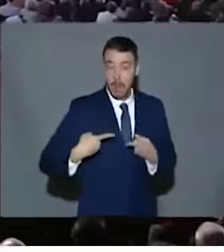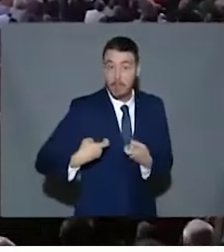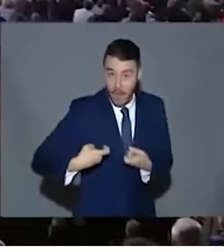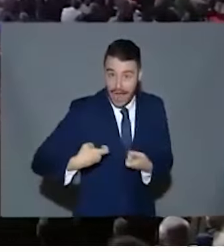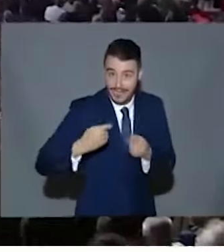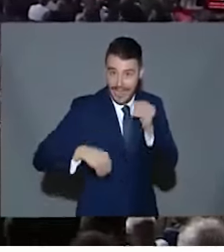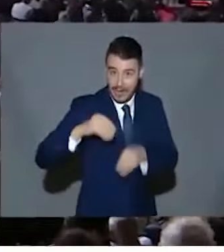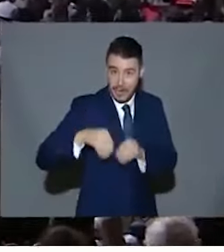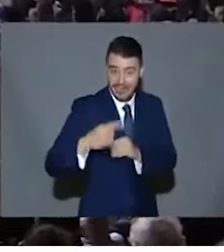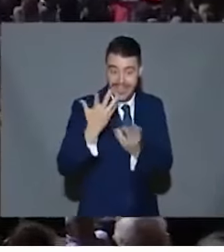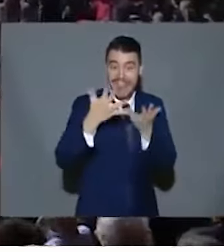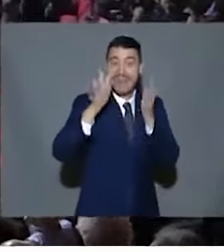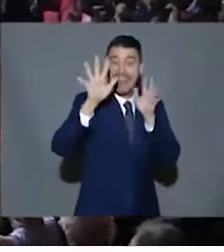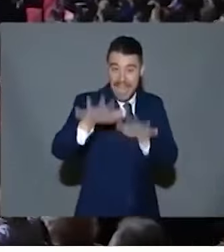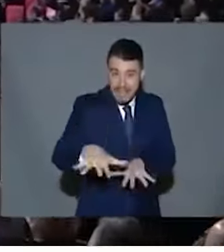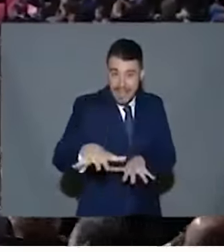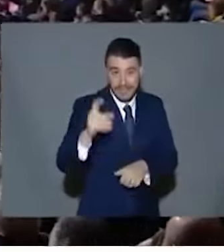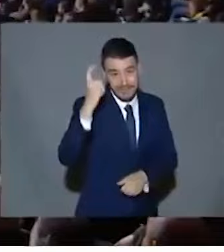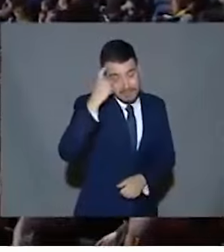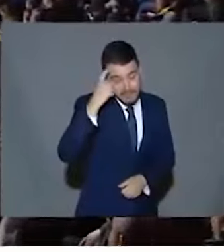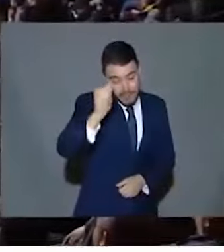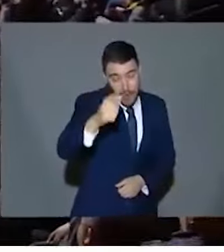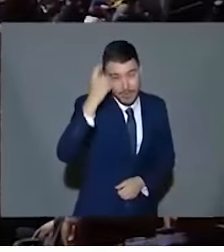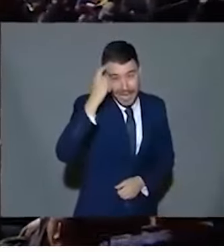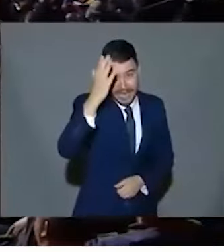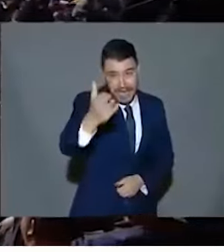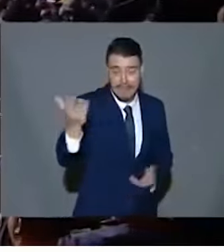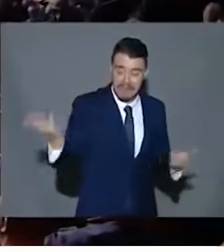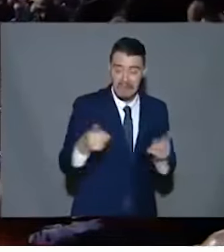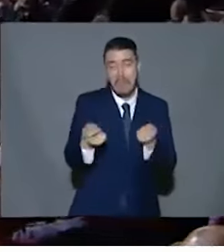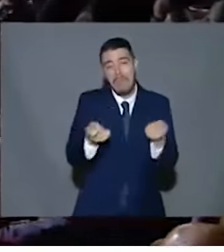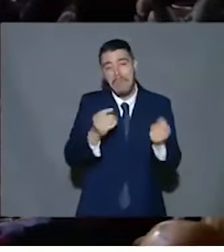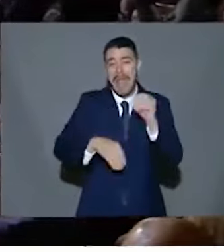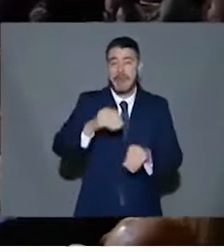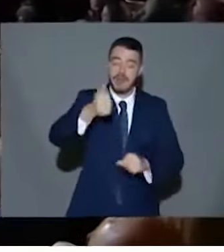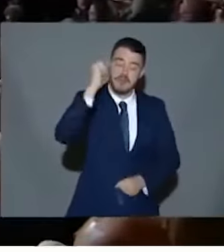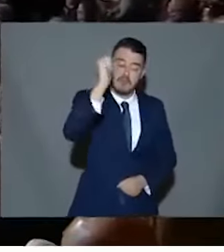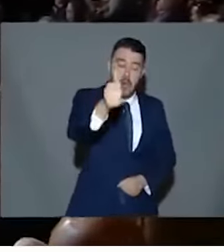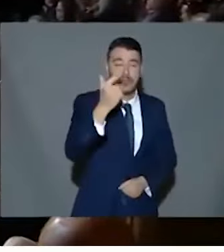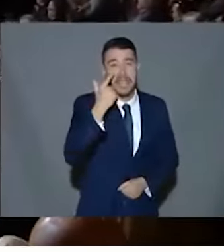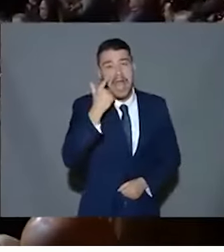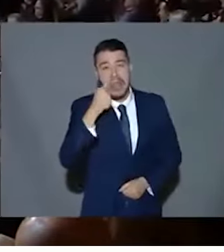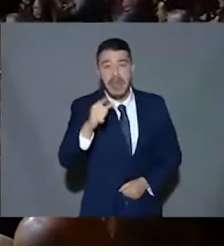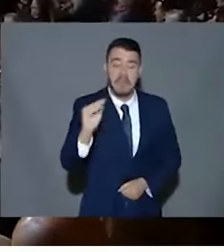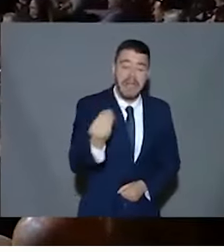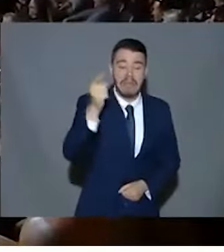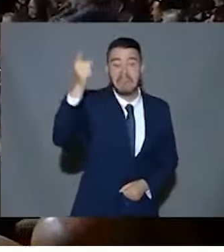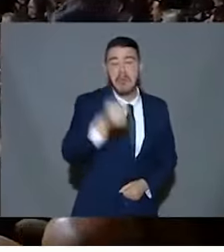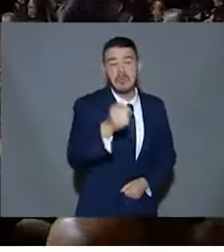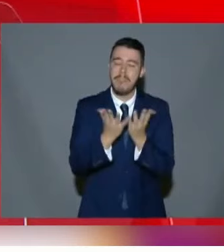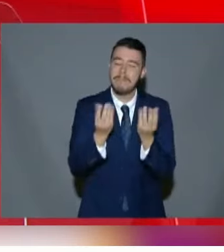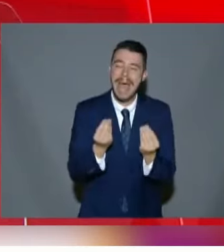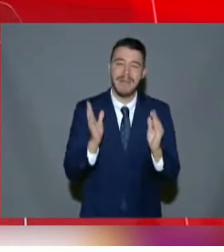μέρες, αντιλαμβάνεσαι τι έχεις πει. Κάντες μόνος σου, να δούμε τι θα πάρεις, δηλαδή,